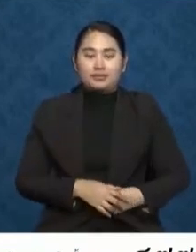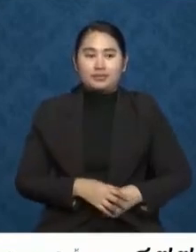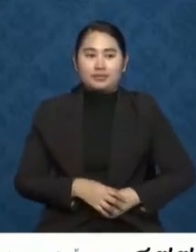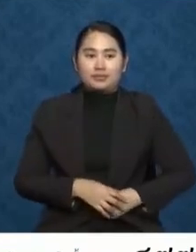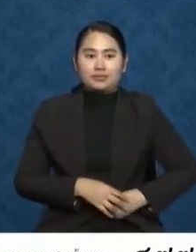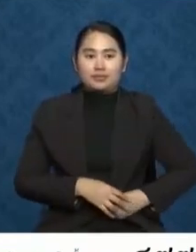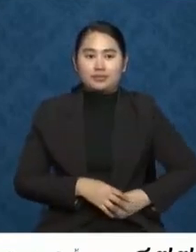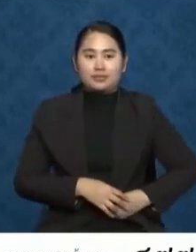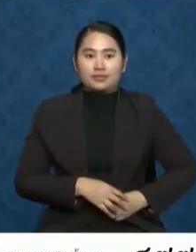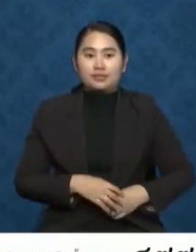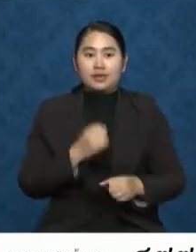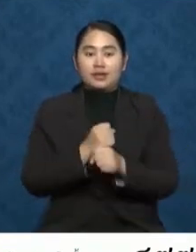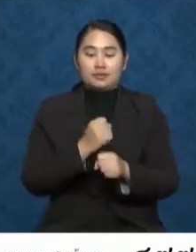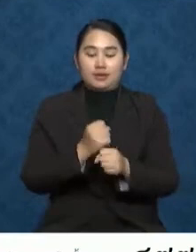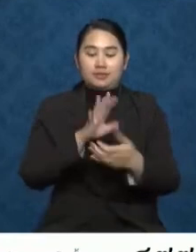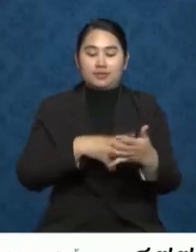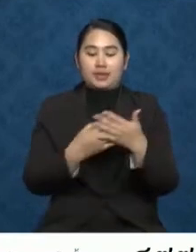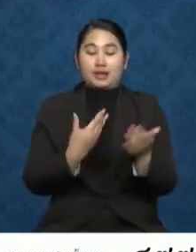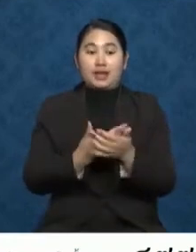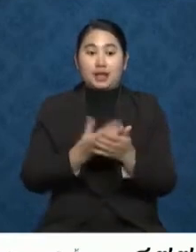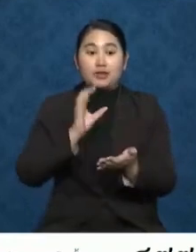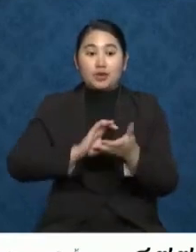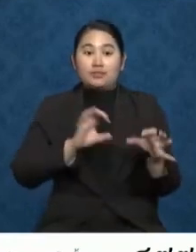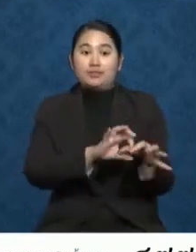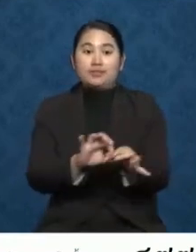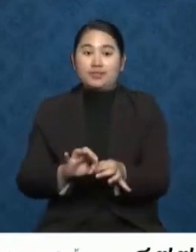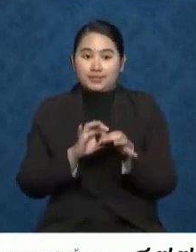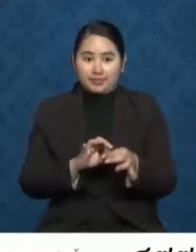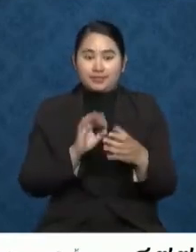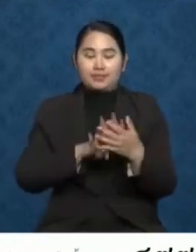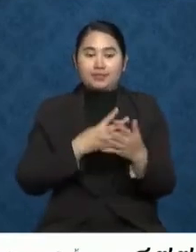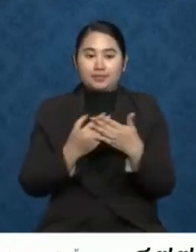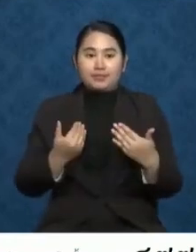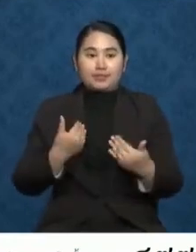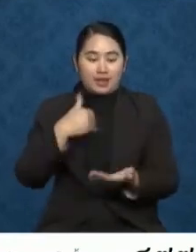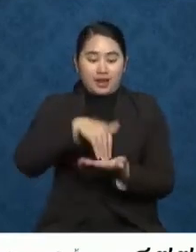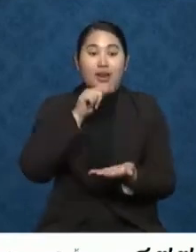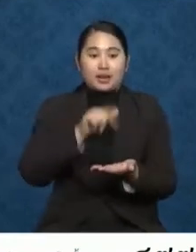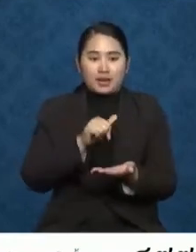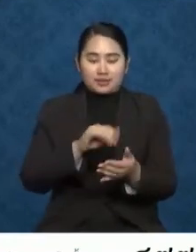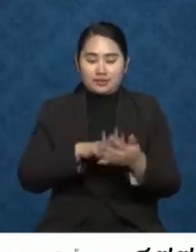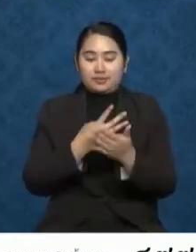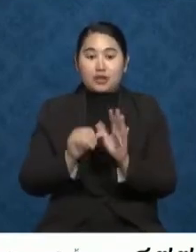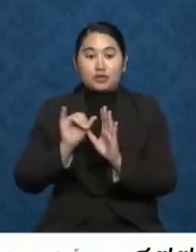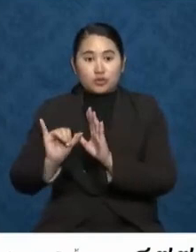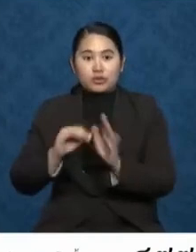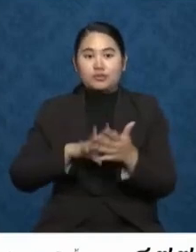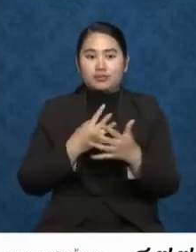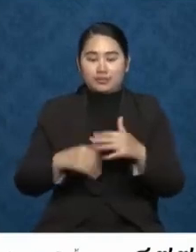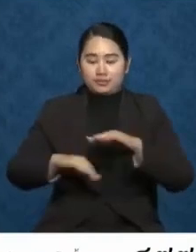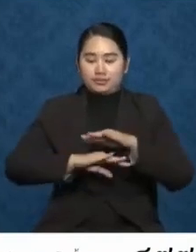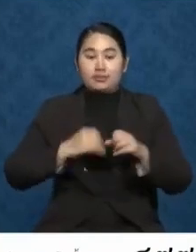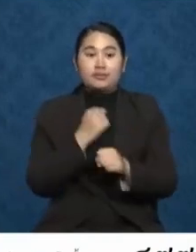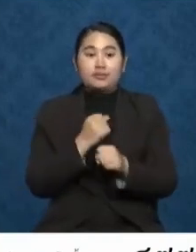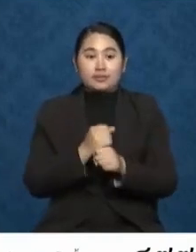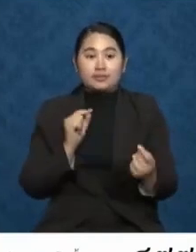สนอของผมสำหรับการสร้างแผนงานและงบประมาณให้สอดคล้องต่อยุทธศาสตร์ชาติแผนแม่บทแผนงานยุทธศาสตร์แผนงานพื้นฐานและการบูรณ